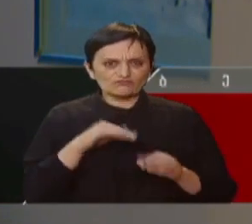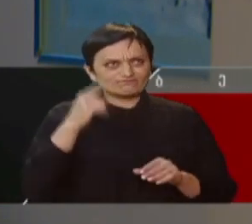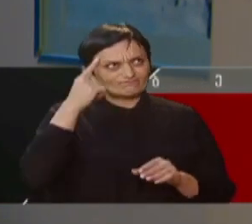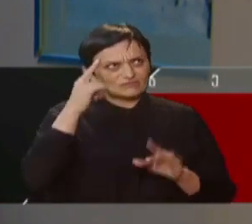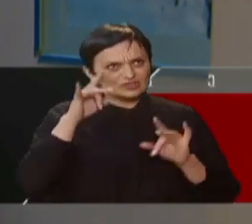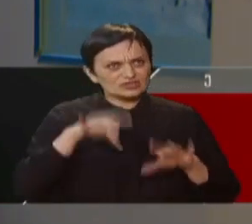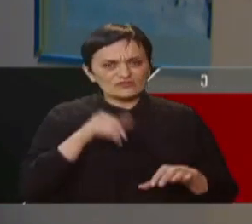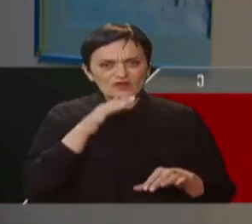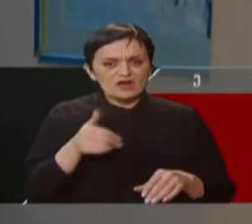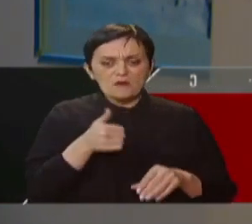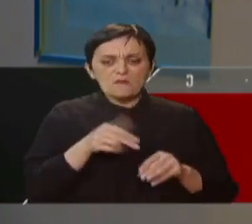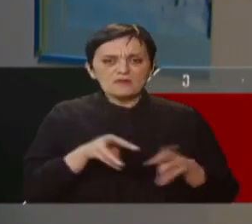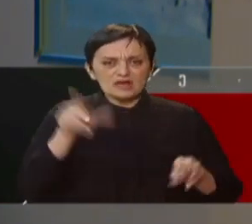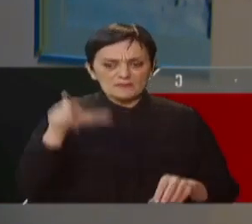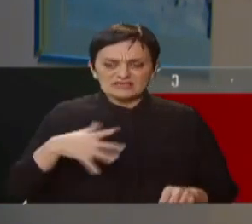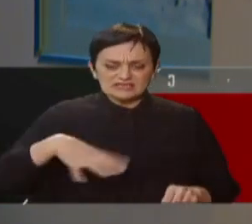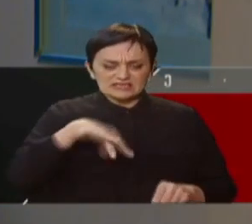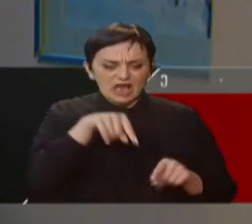vorba despre premierii Arțhorob, Sakartvelos,